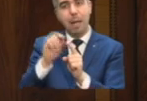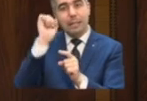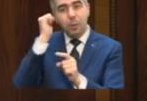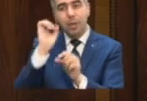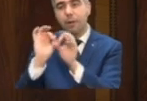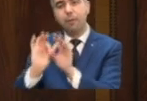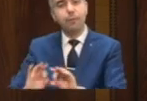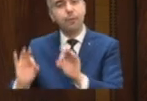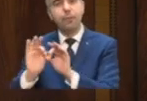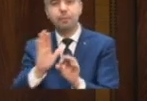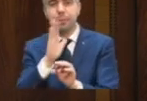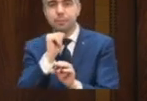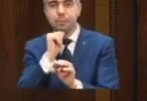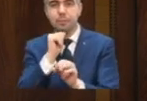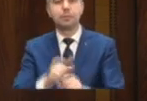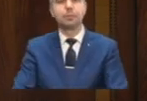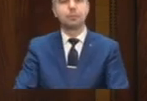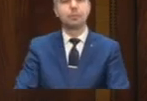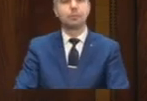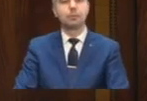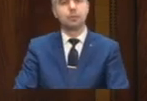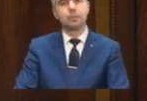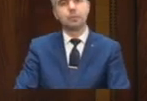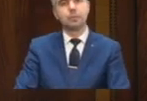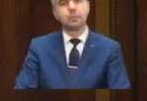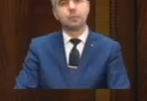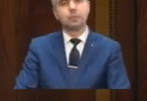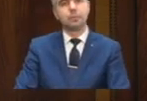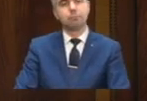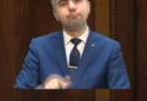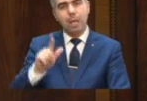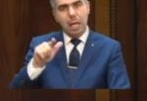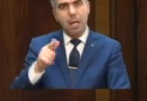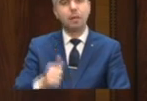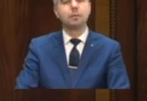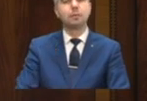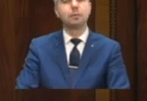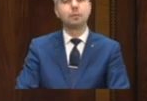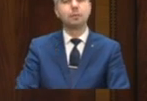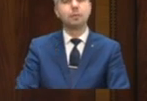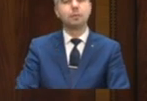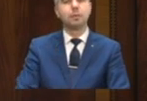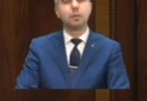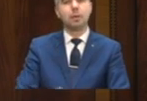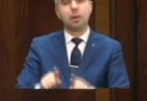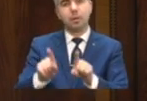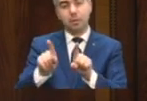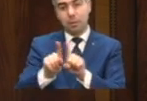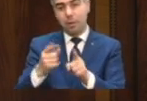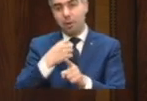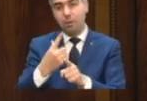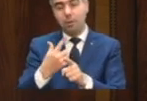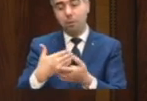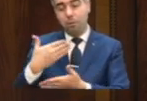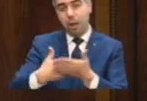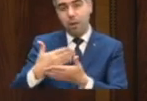ضعاف، وبالتالي فهاد الهشاشة كطلهم على جميع المستويات. هناك الجانب كذلك ديال القطاع يعني الغير